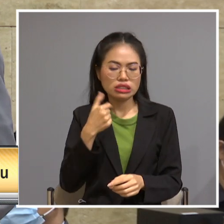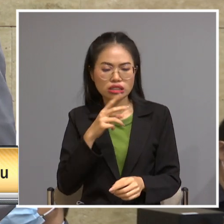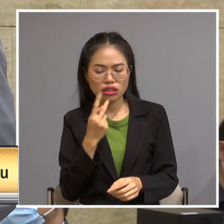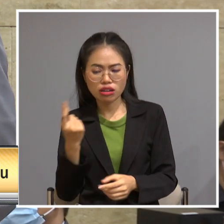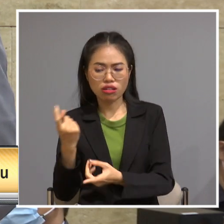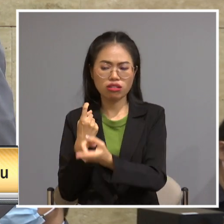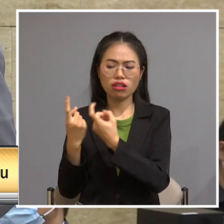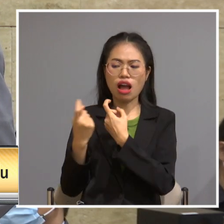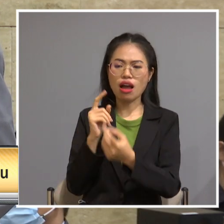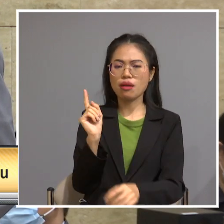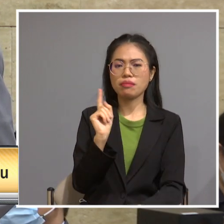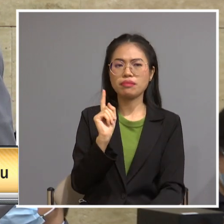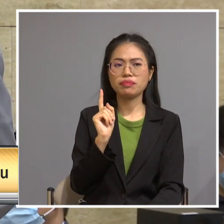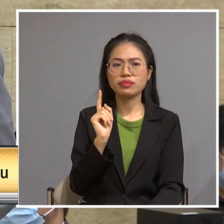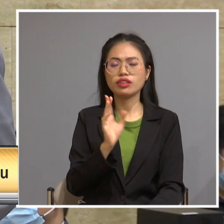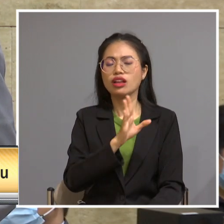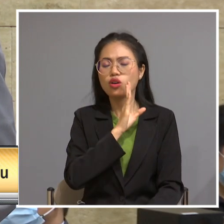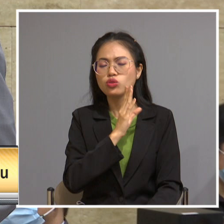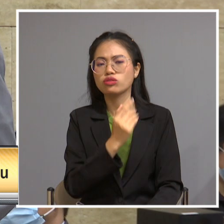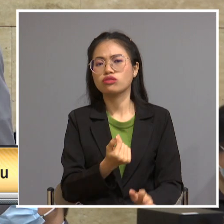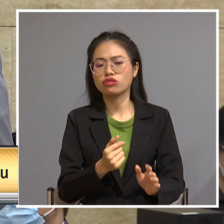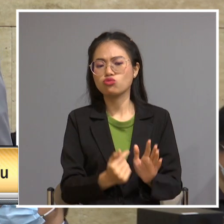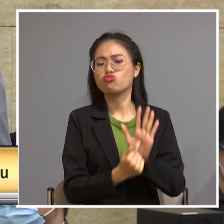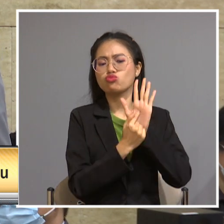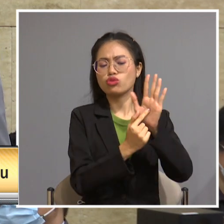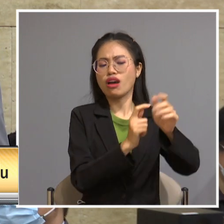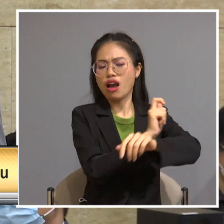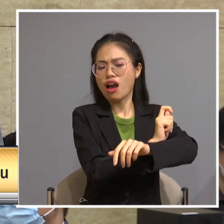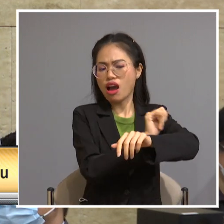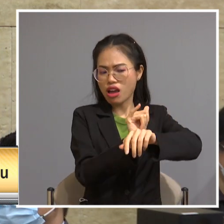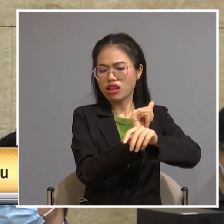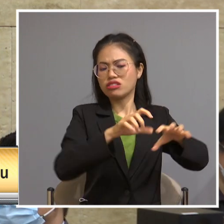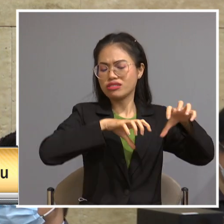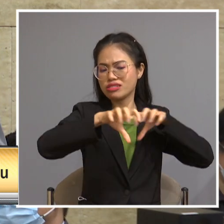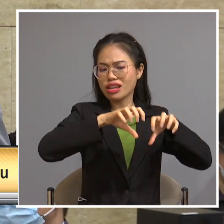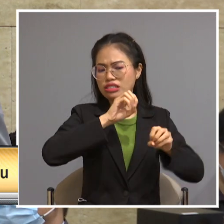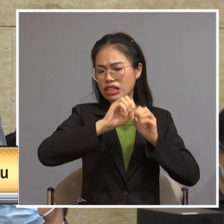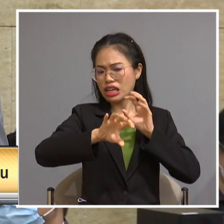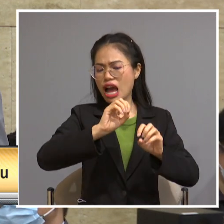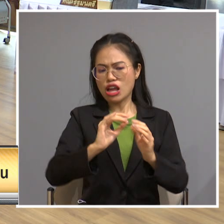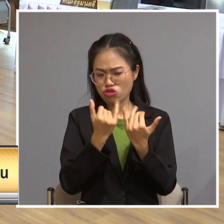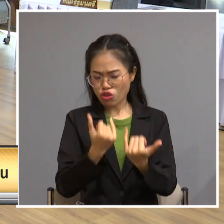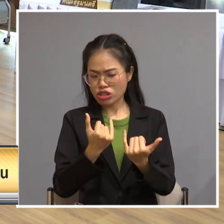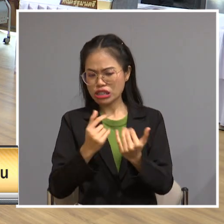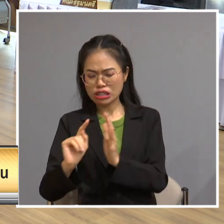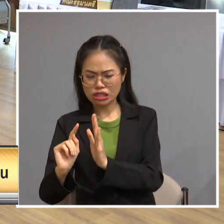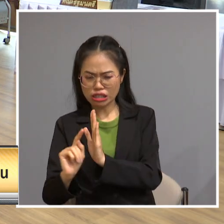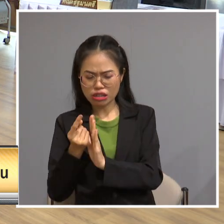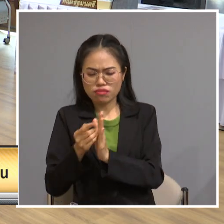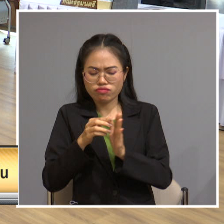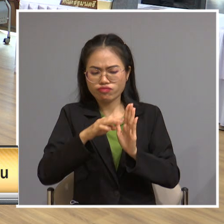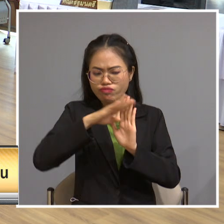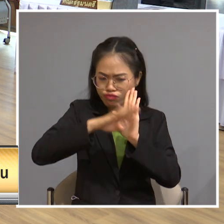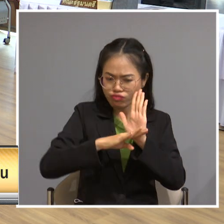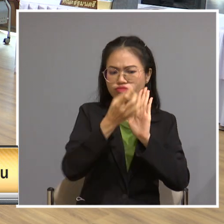ขผมมาว่าการต้นแบบในการจัดการขยะไม่ทราบว่าดำเนินการไปอยไรบางแล้วก็อยาก